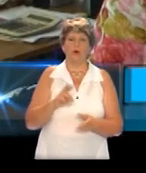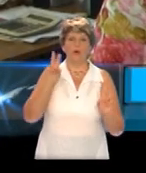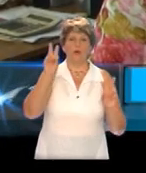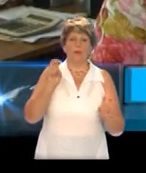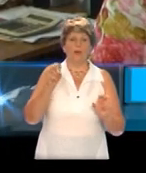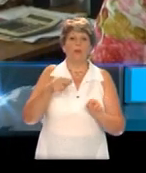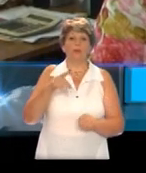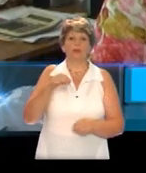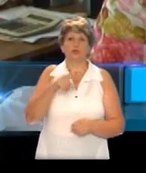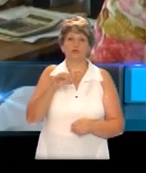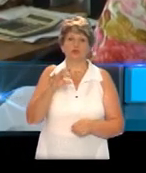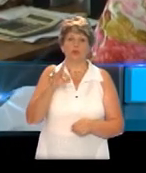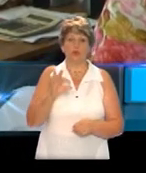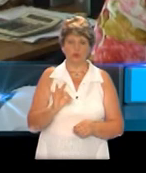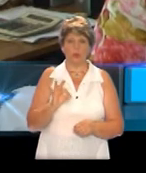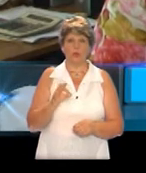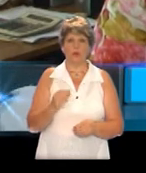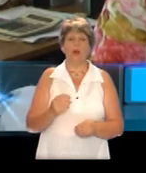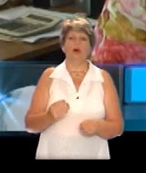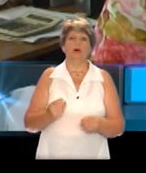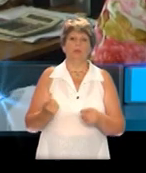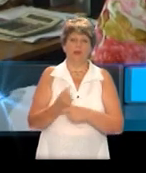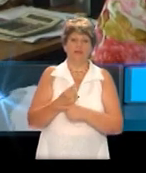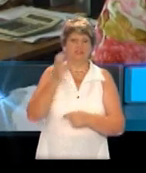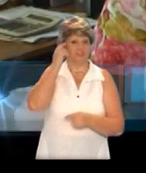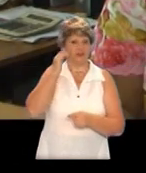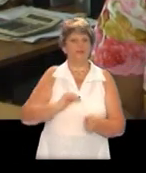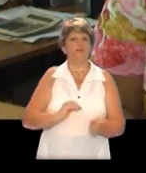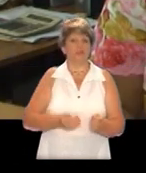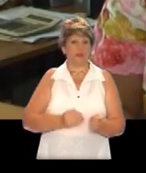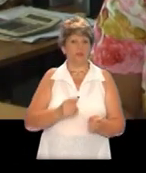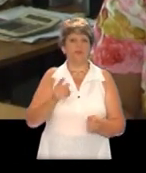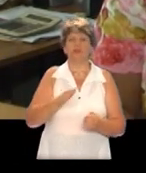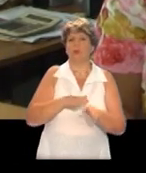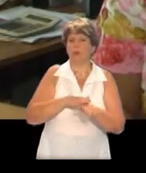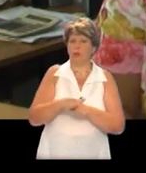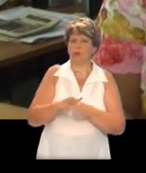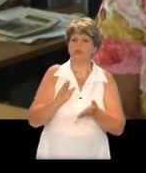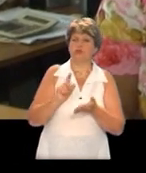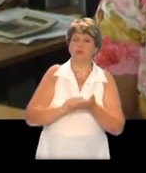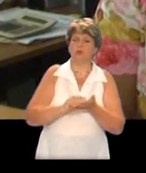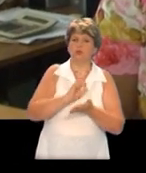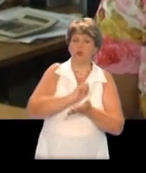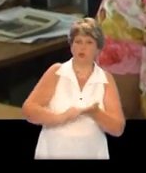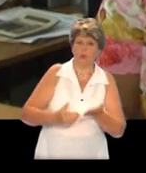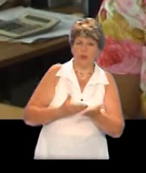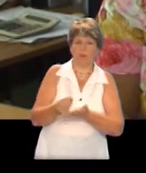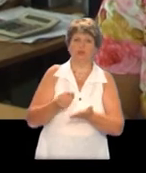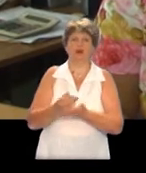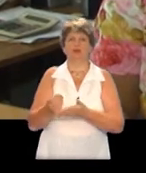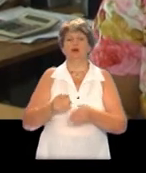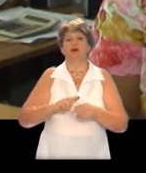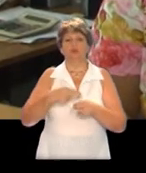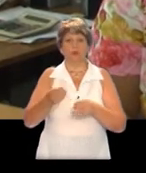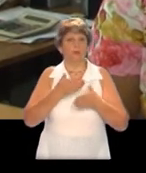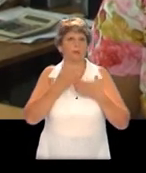одна київська фірма. Вони дали про себе дані, що вони сплачують повністю податки, що в них немає ніякої заборгованості. Ну,